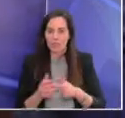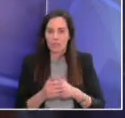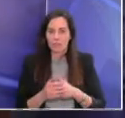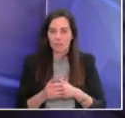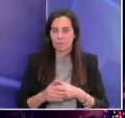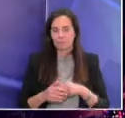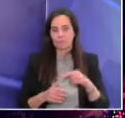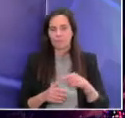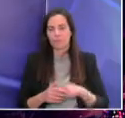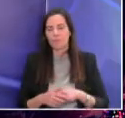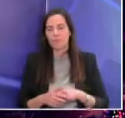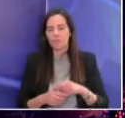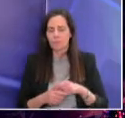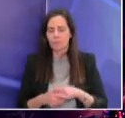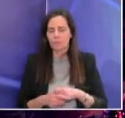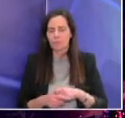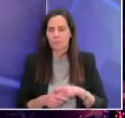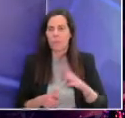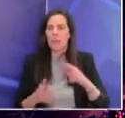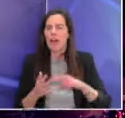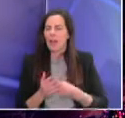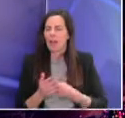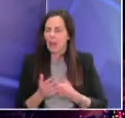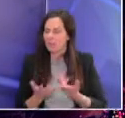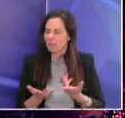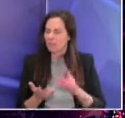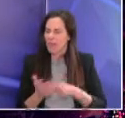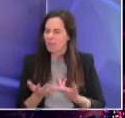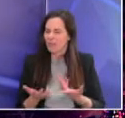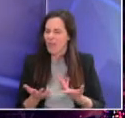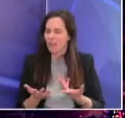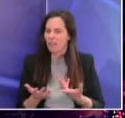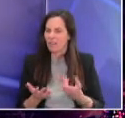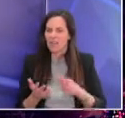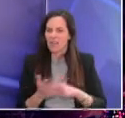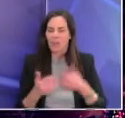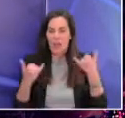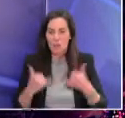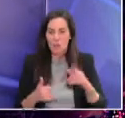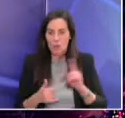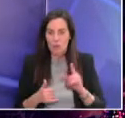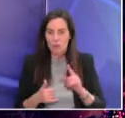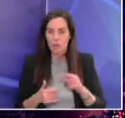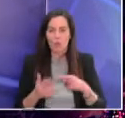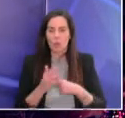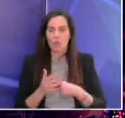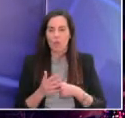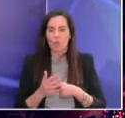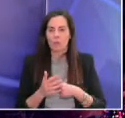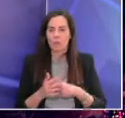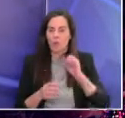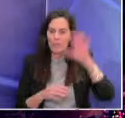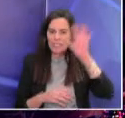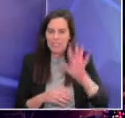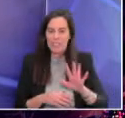לדעת, מה הכוונה לצבוע בני אדם ברשתות החברתיות. והכוונה היא היום, כשמישהו, לצורך העניין, מוציא סרטון